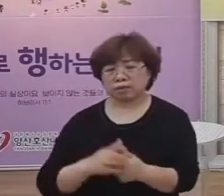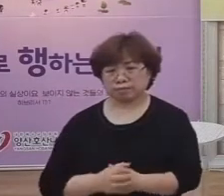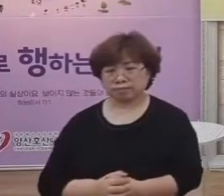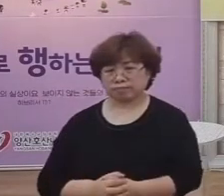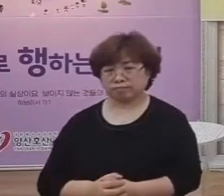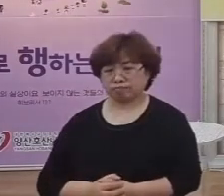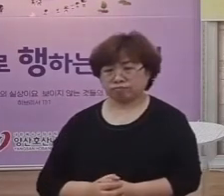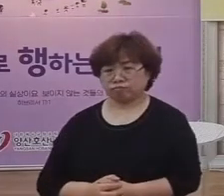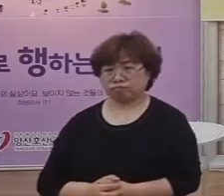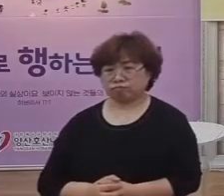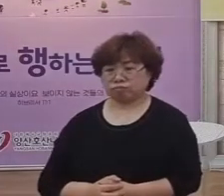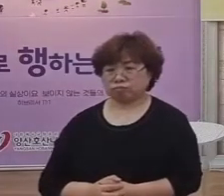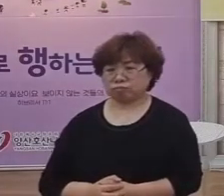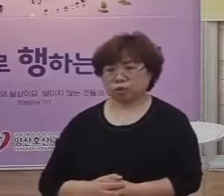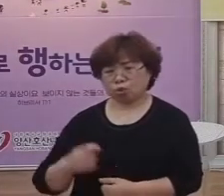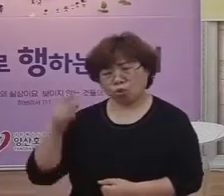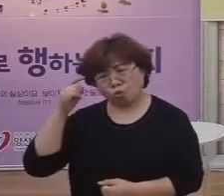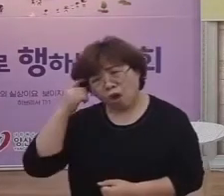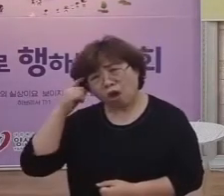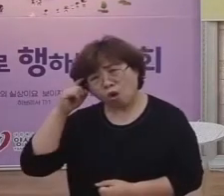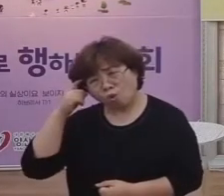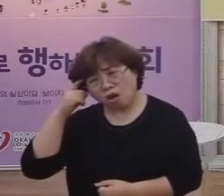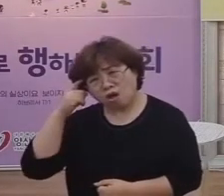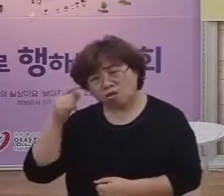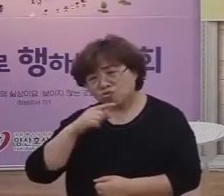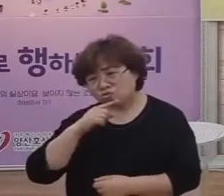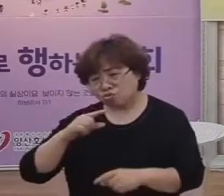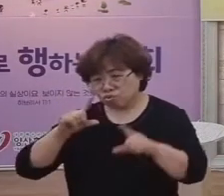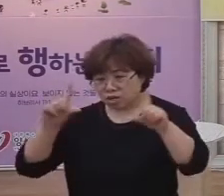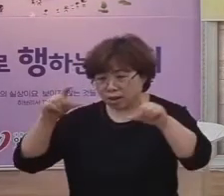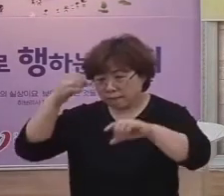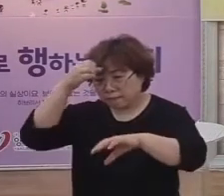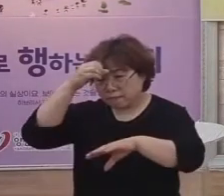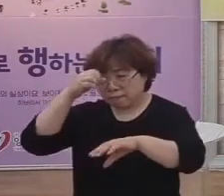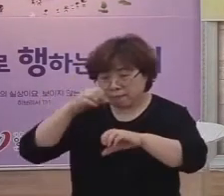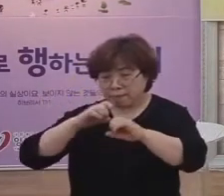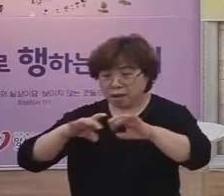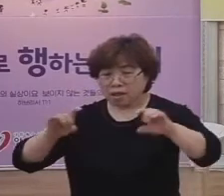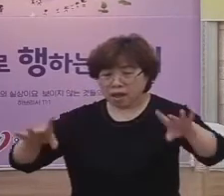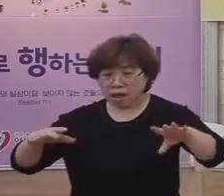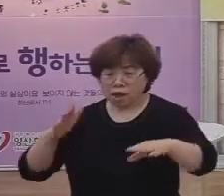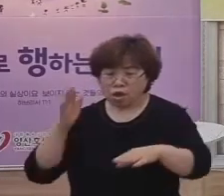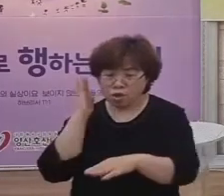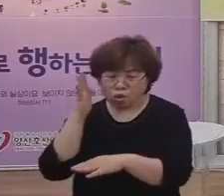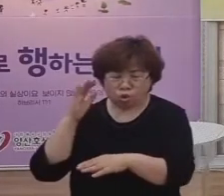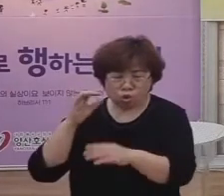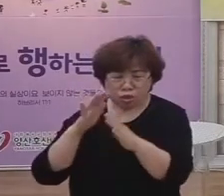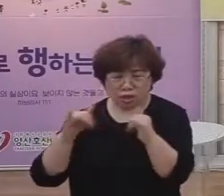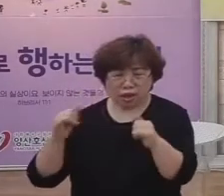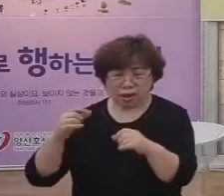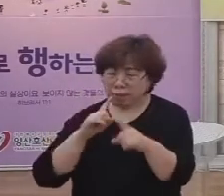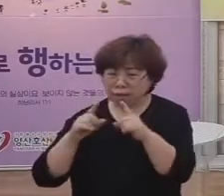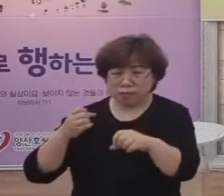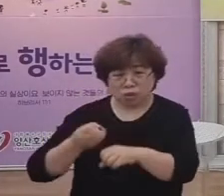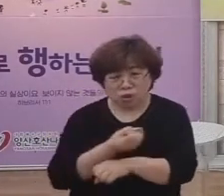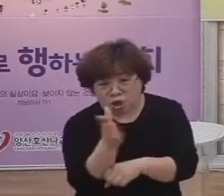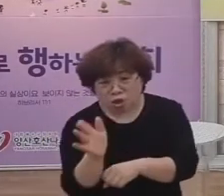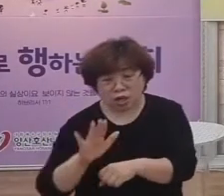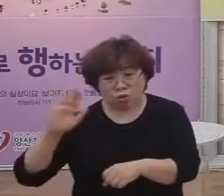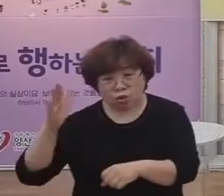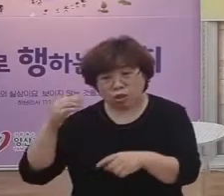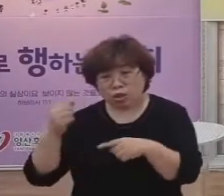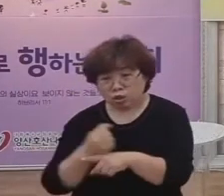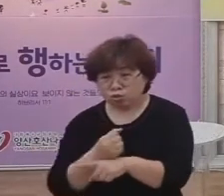뭘까요? 왜 굳이 이 주일날마다 이 설교자가 말씀을 전해야 되냐고요? 여러분 왜 듣고